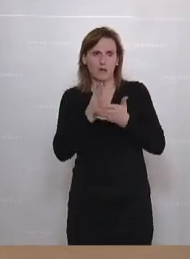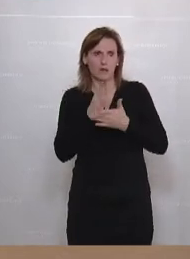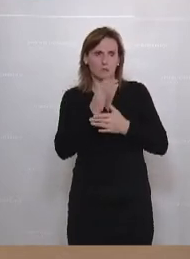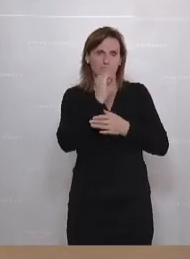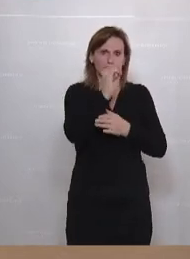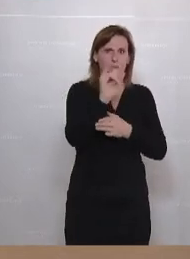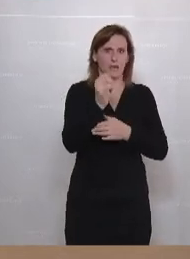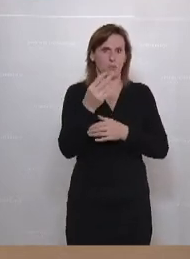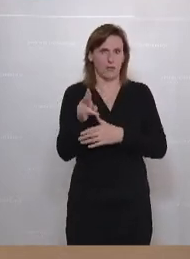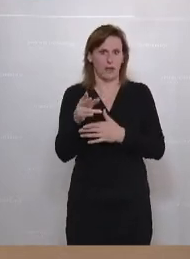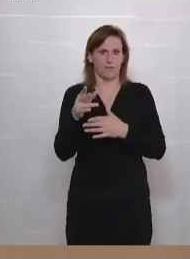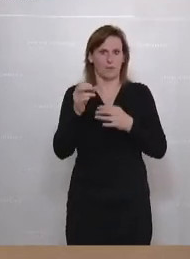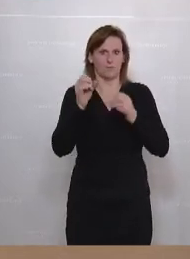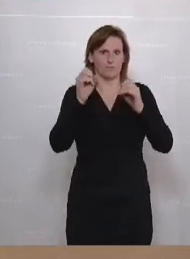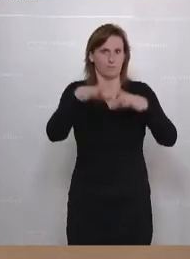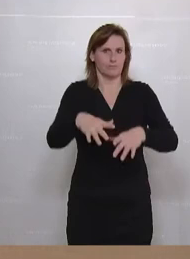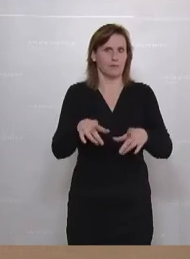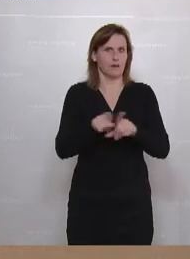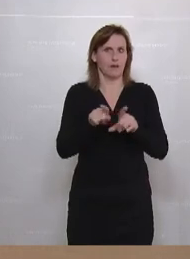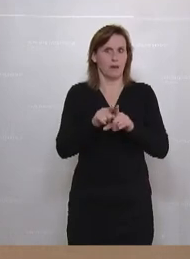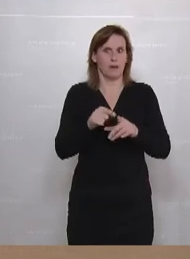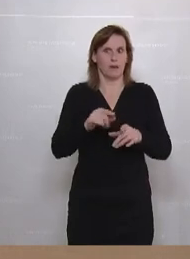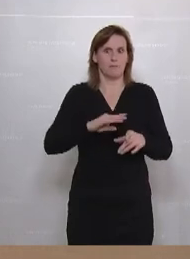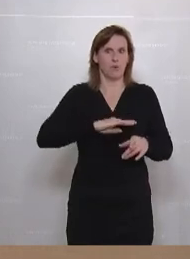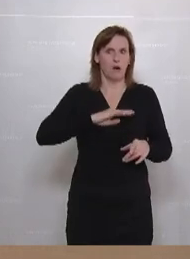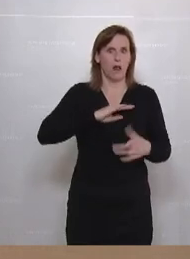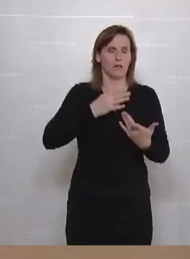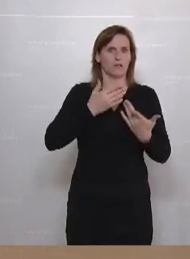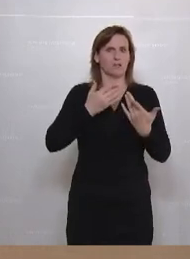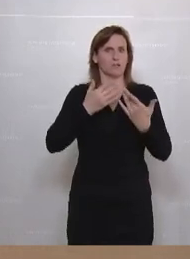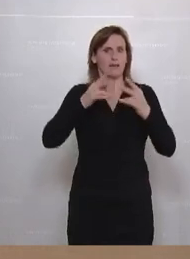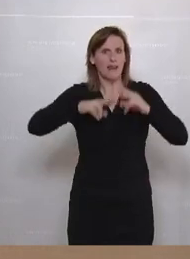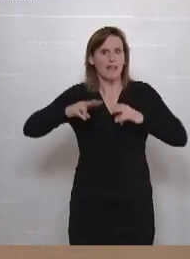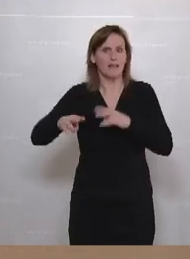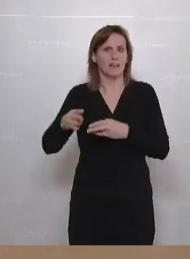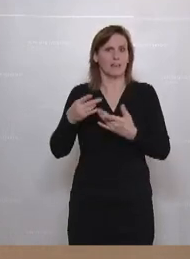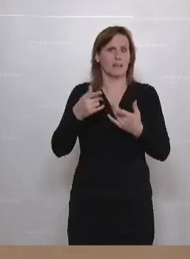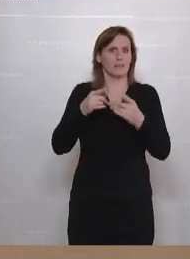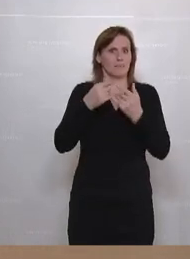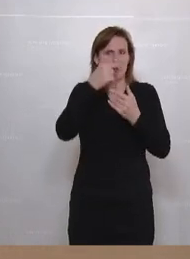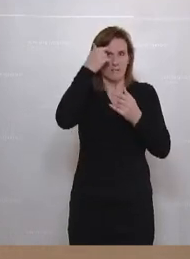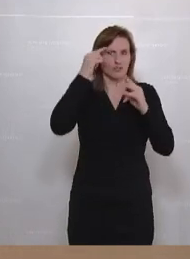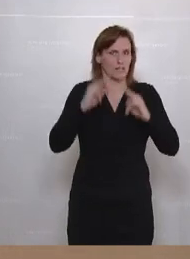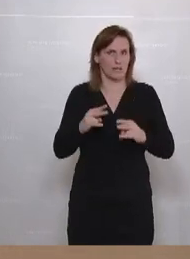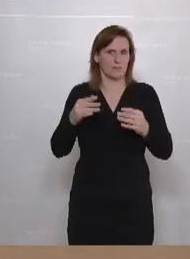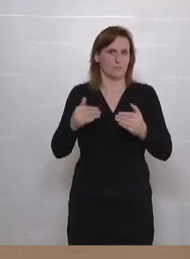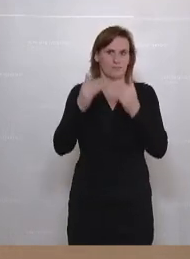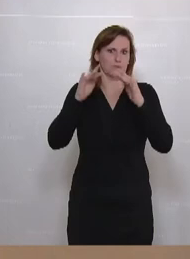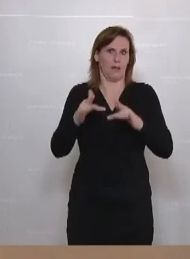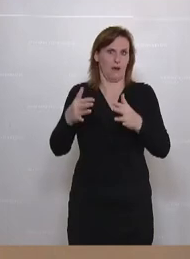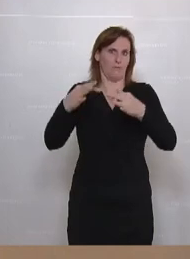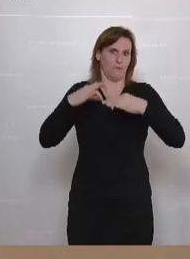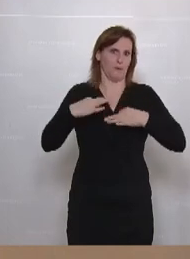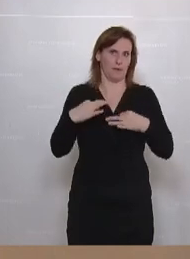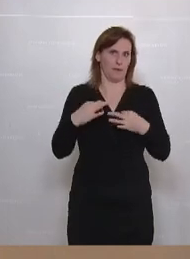weder rechtlich noch moralisch noch ethisch für uns. Und da wollen wir dafür arbeiten, dass es eine internationale Verbotskonvention gibt, so wie wir es schon erreicht